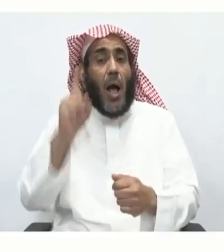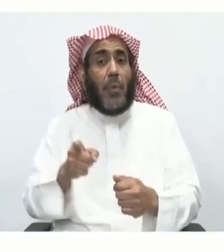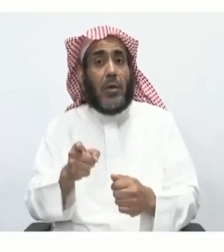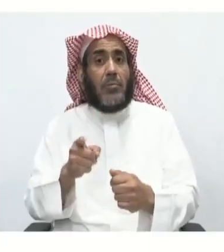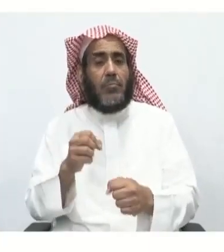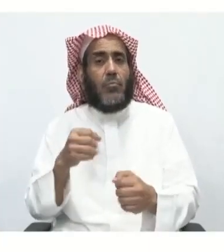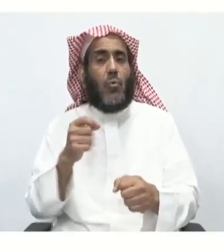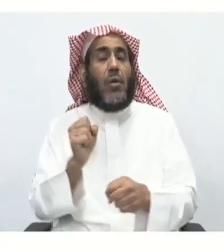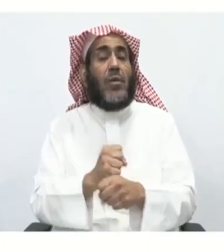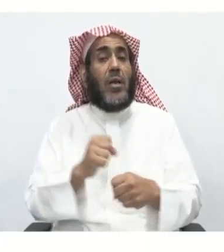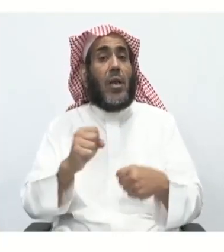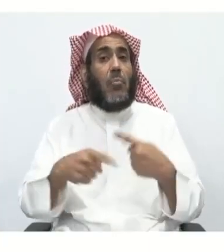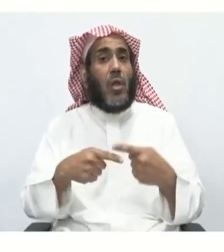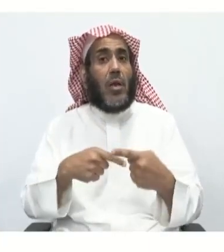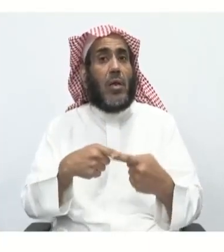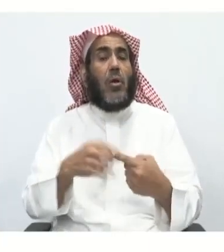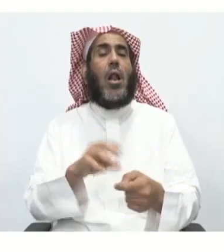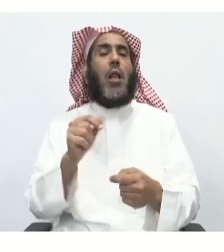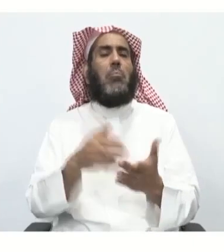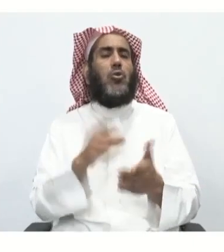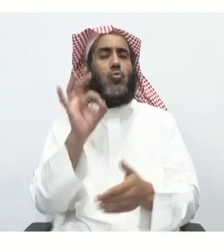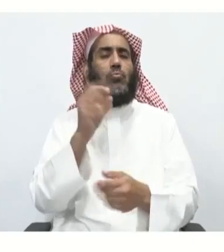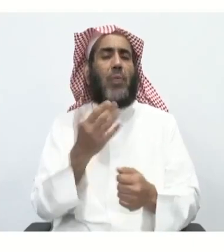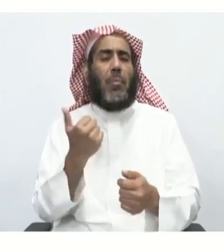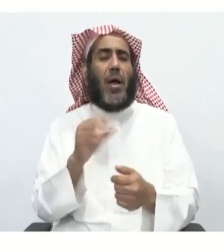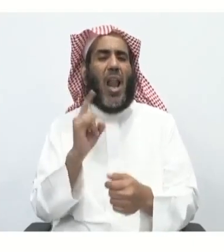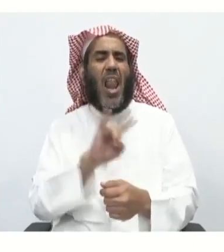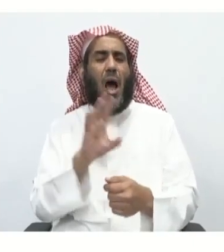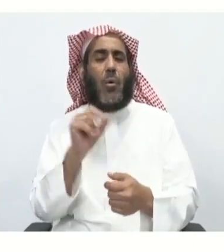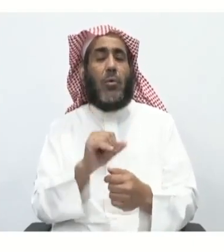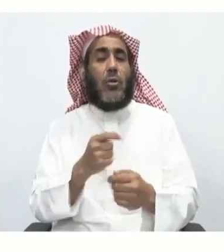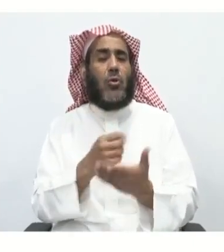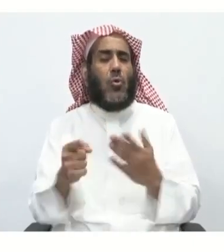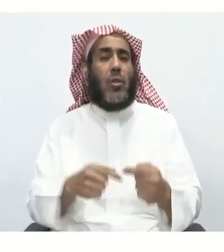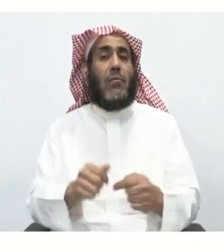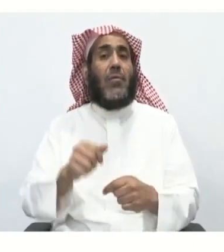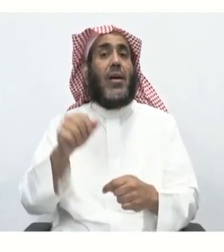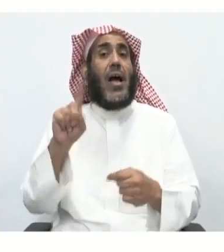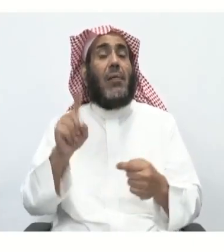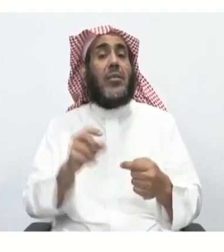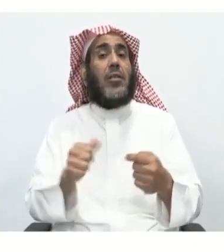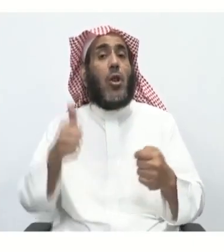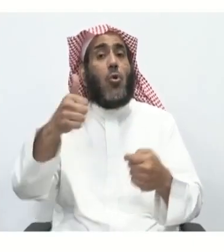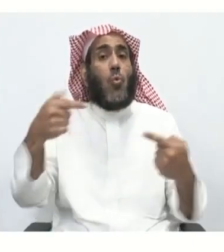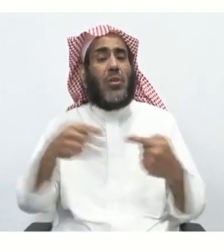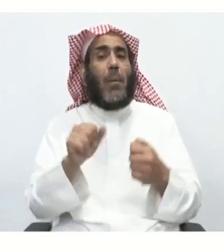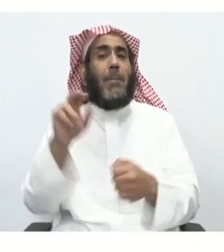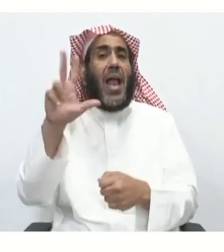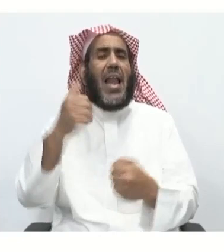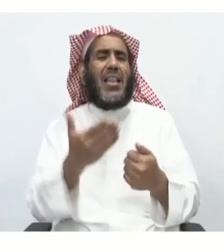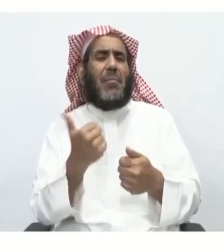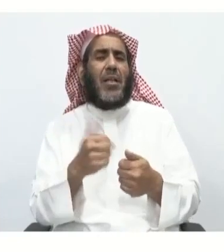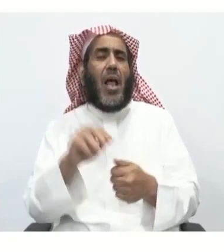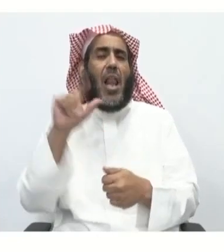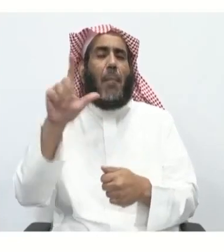والفعل المضارع الفعل المضارع المجزوم طبعا تحذف همزه الوصل من ال اذا سبقتها